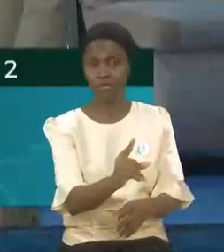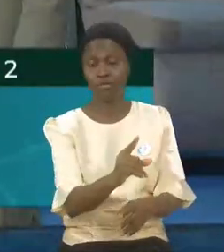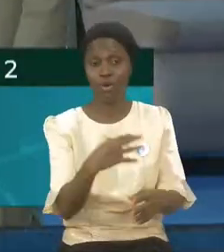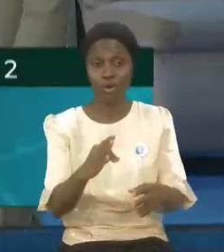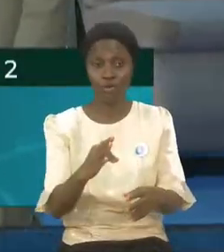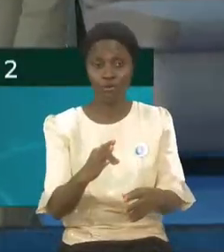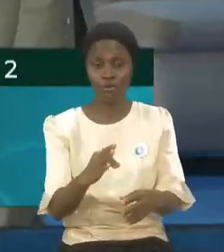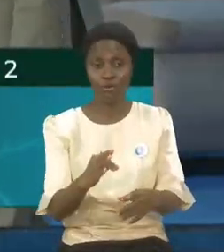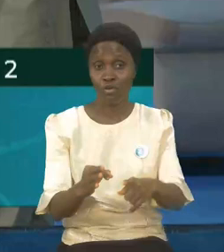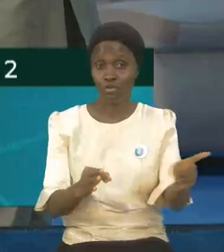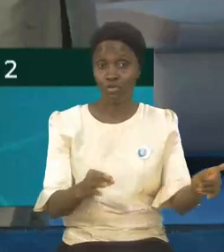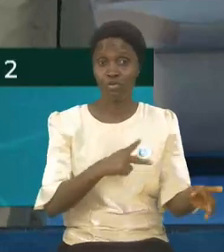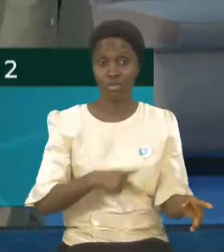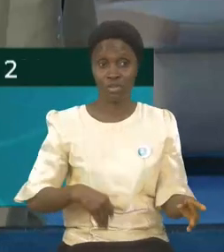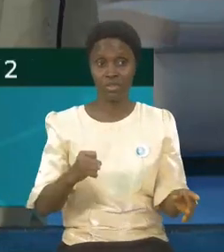de